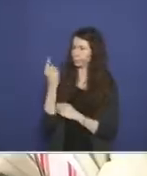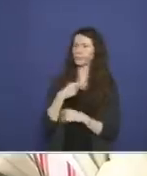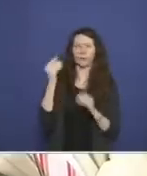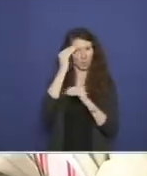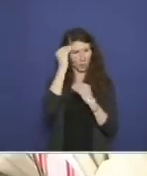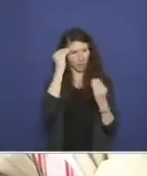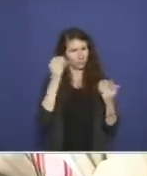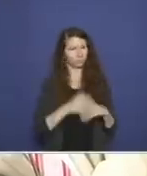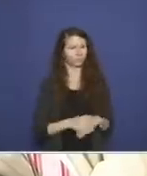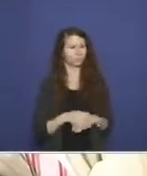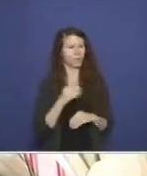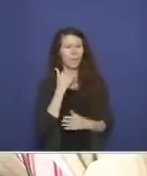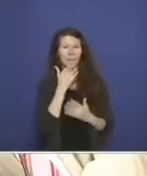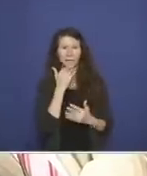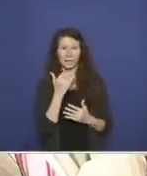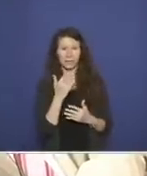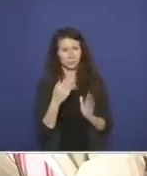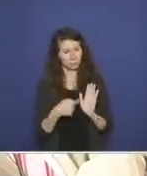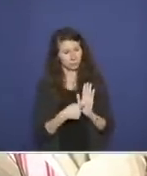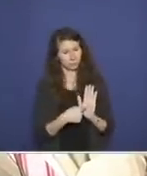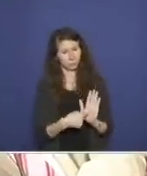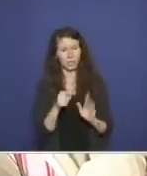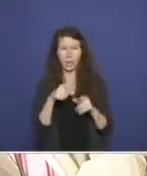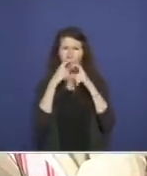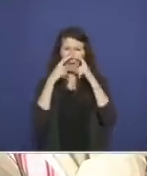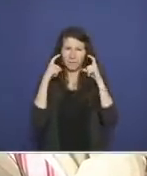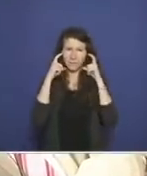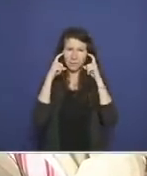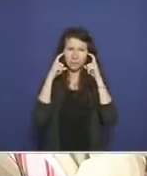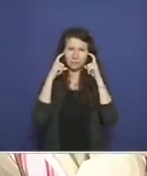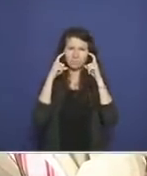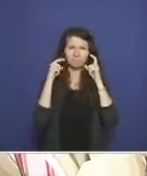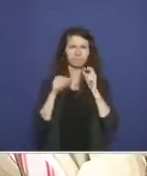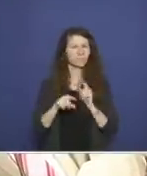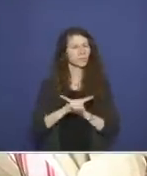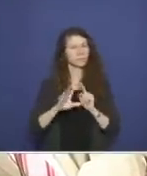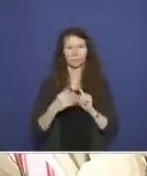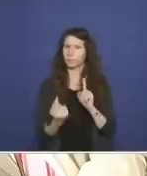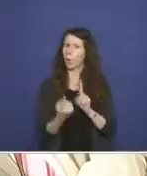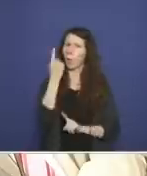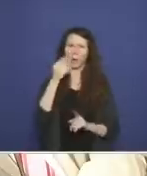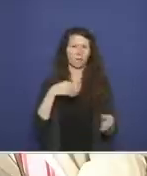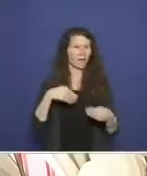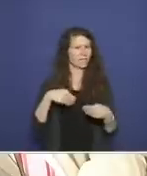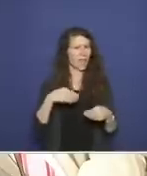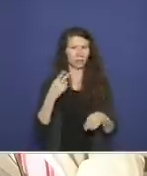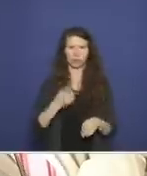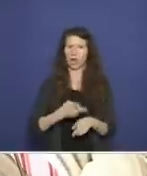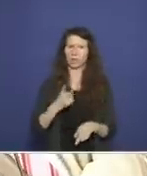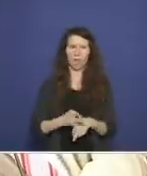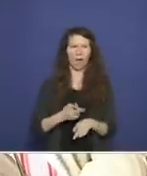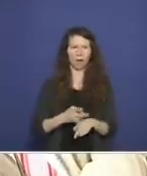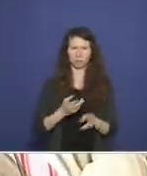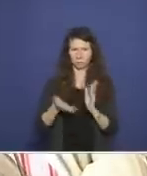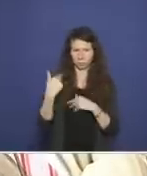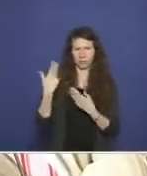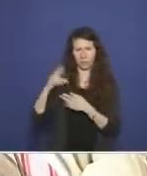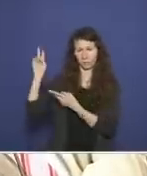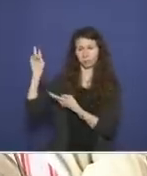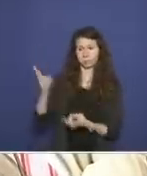wird nahegelegt, dass es sich vor allem um Masken handeln soll, auch die vielleicht nicht die höchsten Qualitätsstandards hatten und die dann nach Ablauf